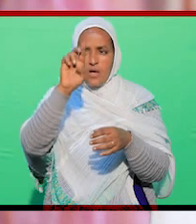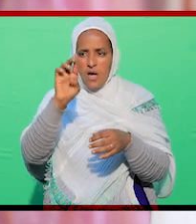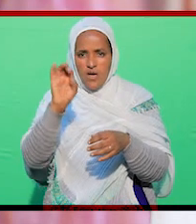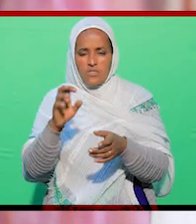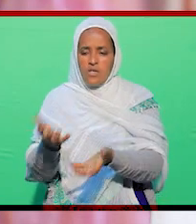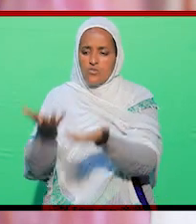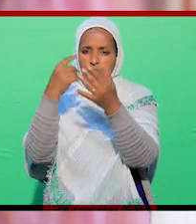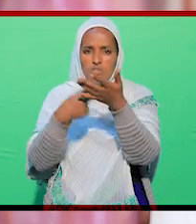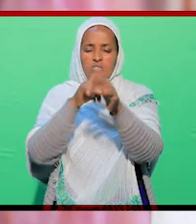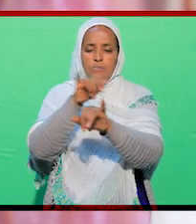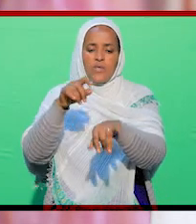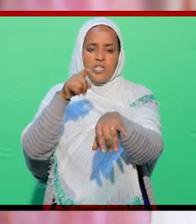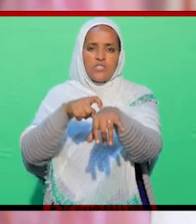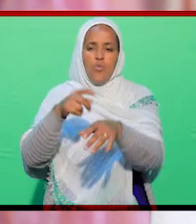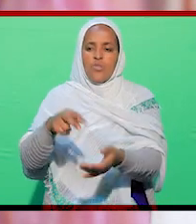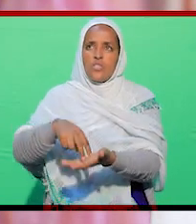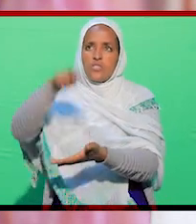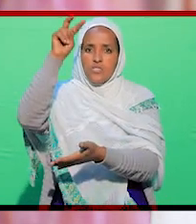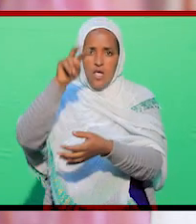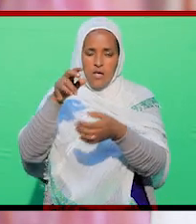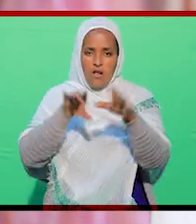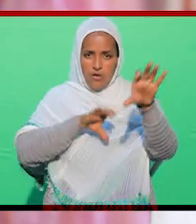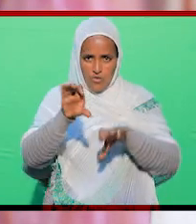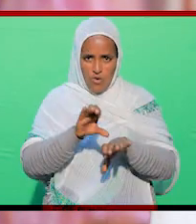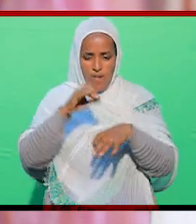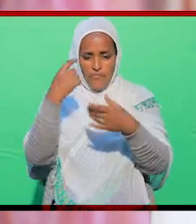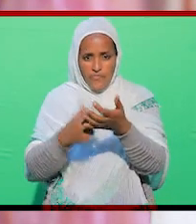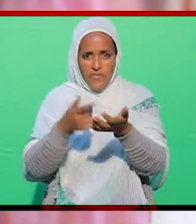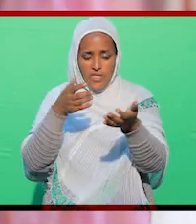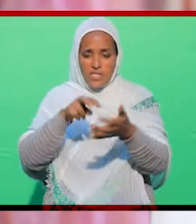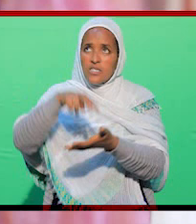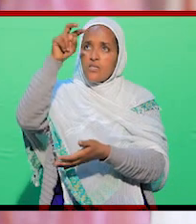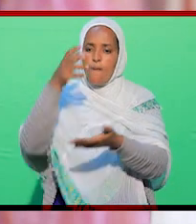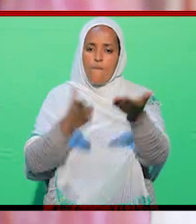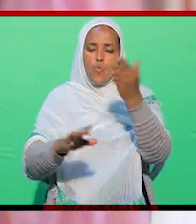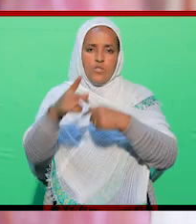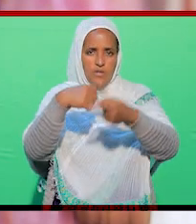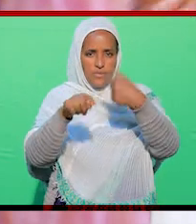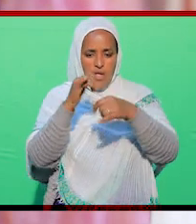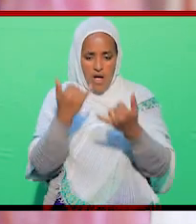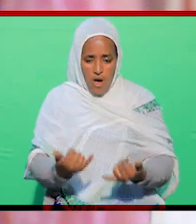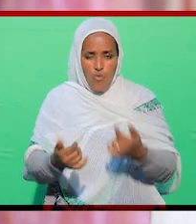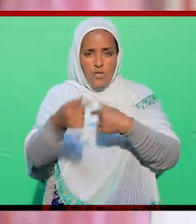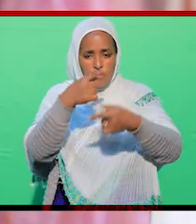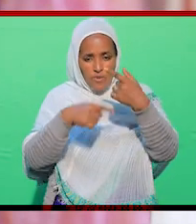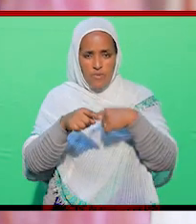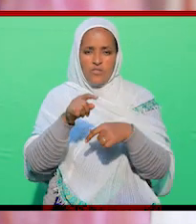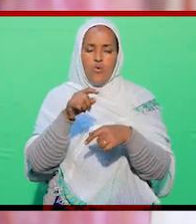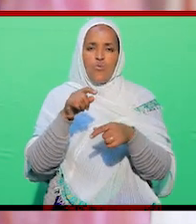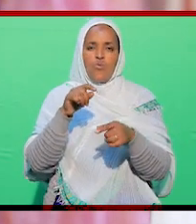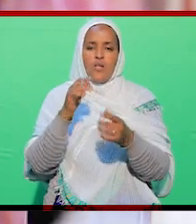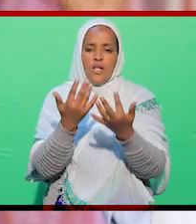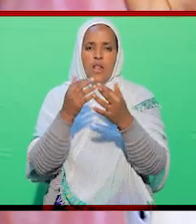ወይን፣ አባ መቃርስ ያስነሳው፣ እነዚህ ሁሉ ጊዜያዊ ትንሣኤን ተነስተዋል ብለናል። የእነዚያ ትንሣኤ ሞትን የሚያስከትል